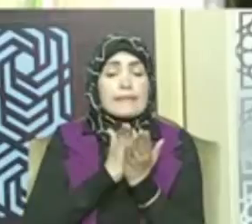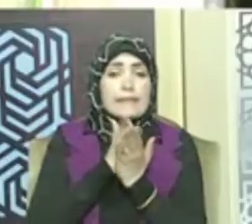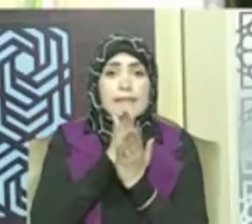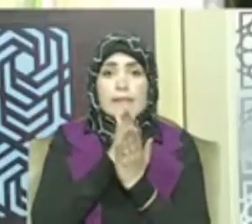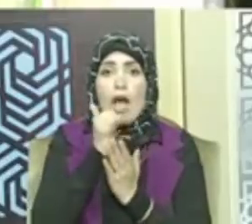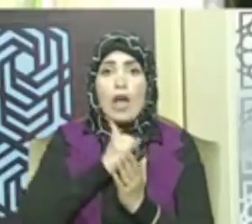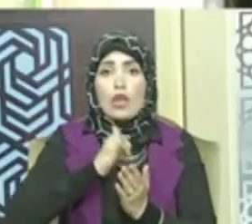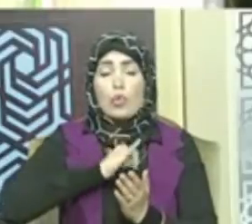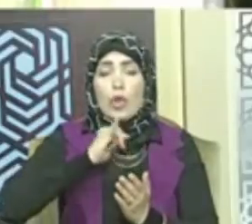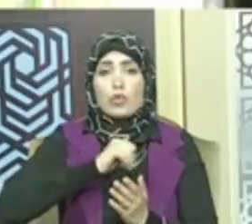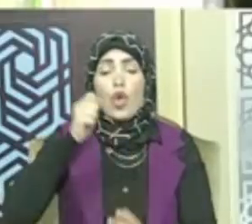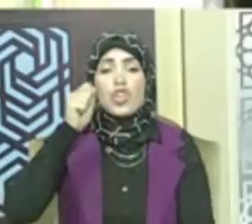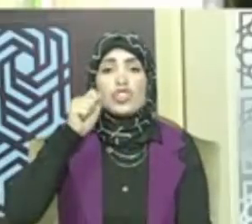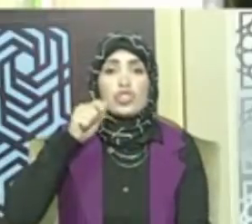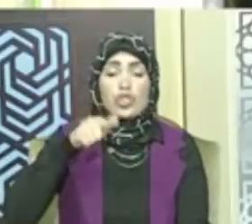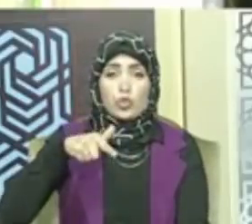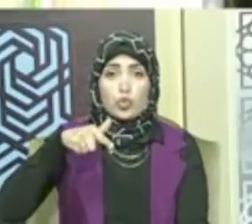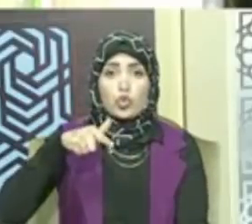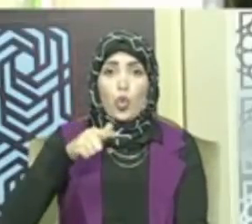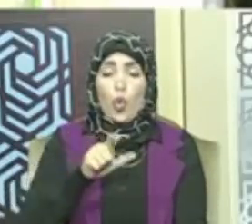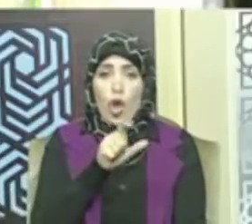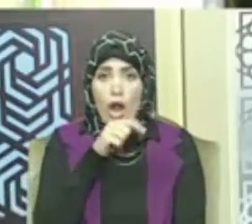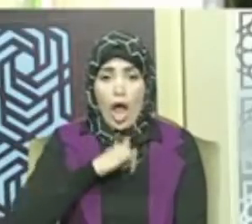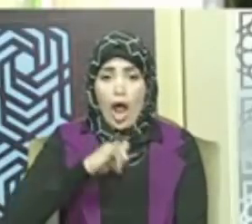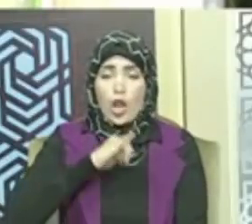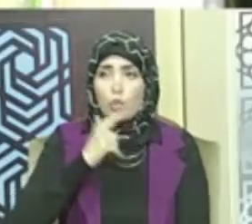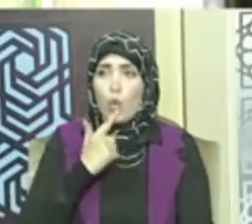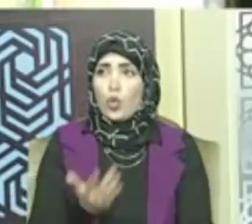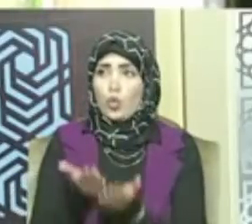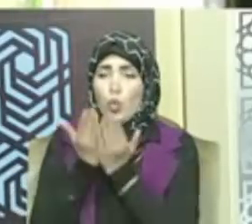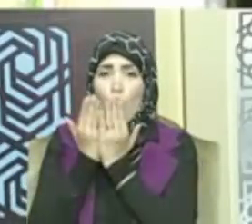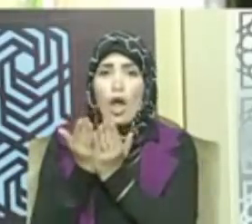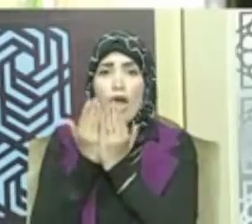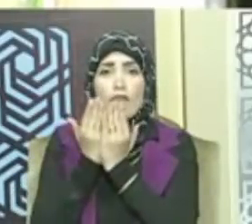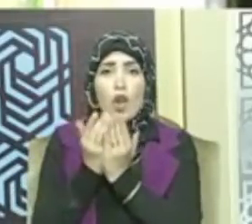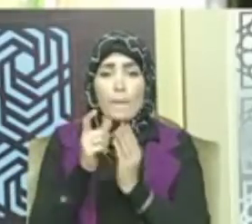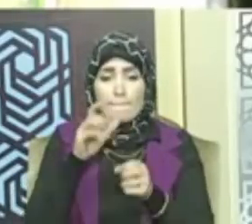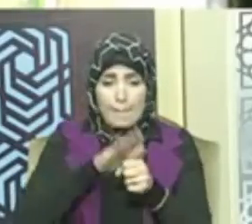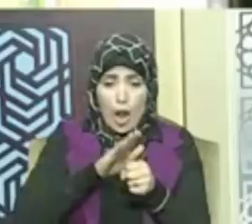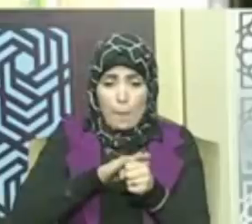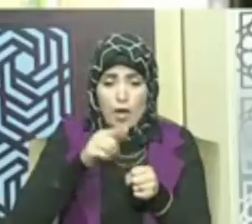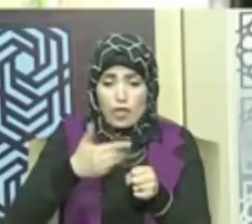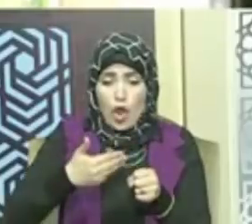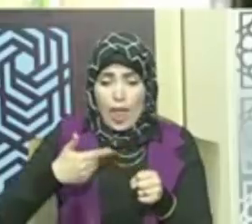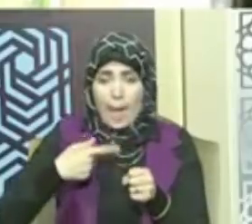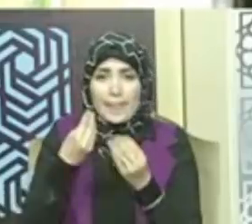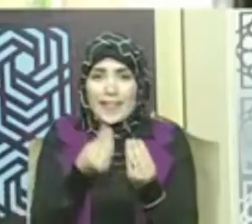6 أشهر يدعون الله أن يبلغهم رمضان، قبله